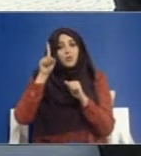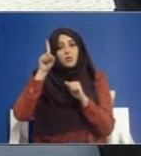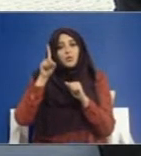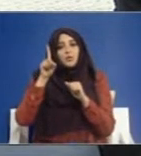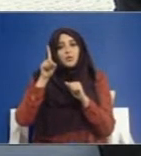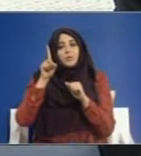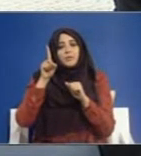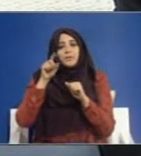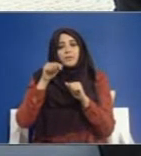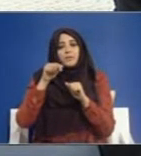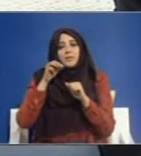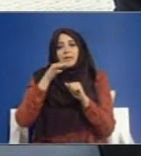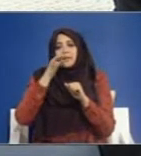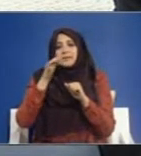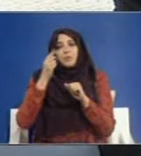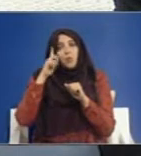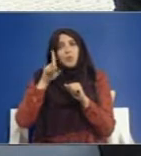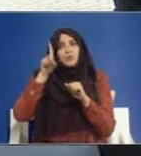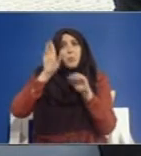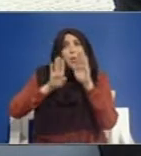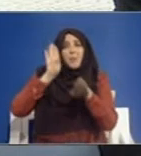هذا أنه لا يشرع النذر ولكنه